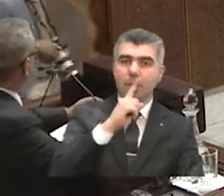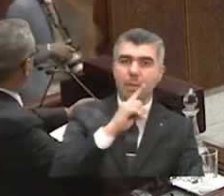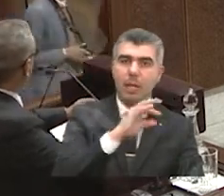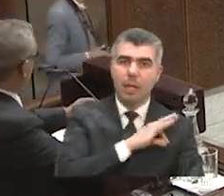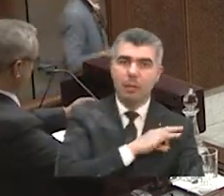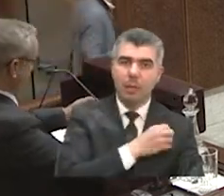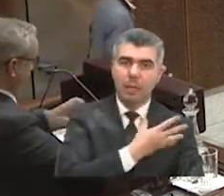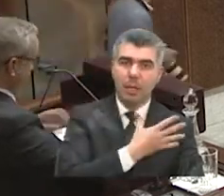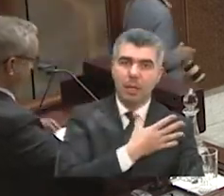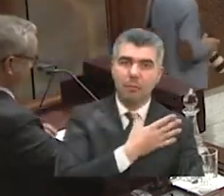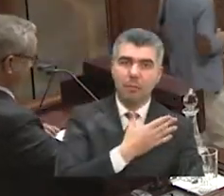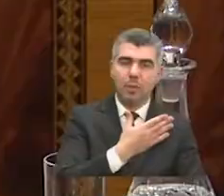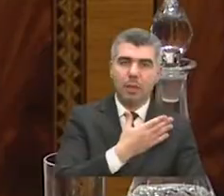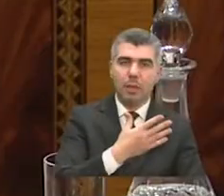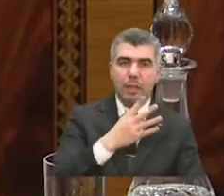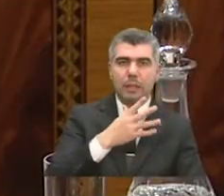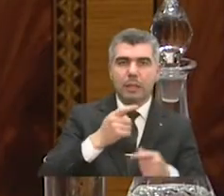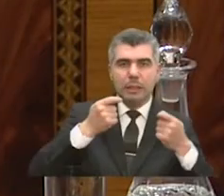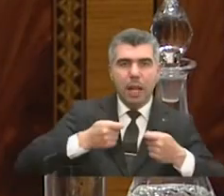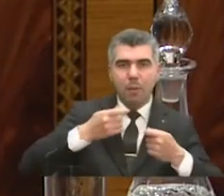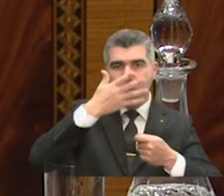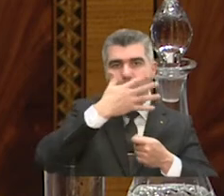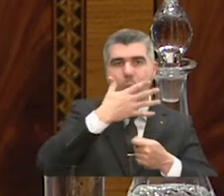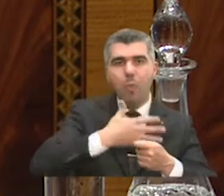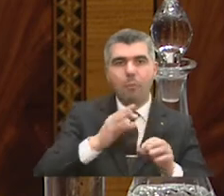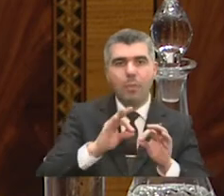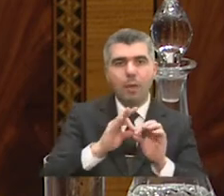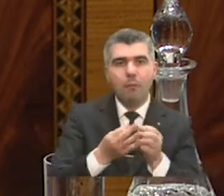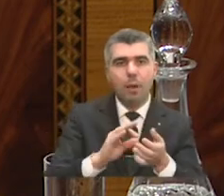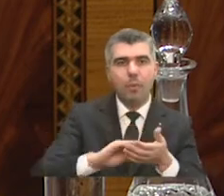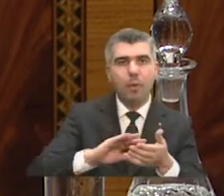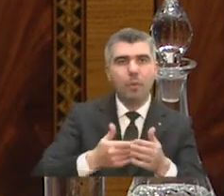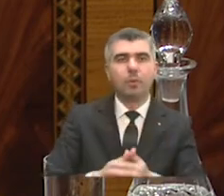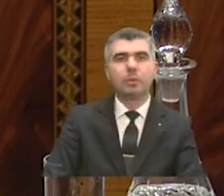Bismillah. Au nom de Dieu, clément, miséricordieux.